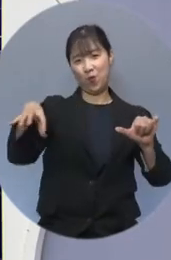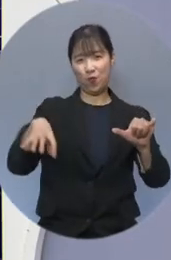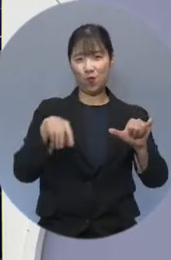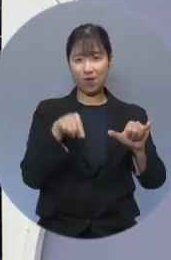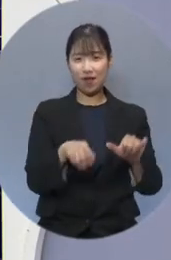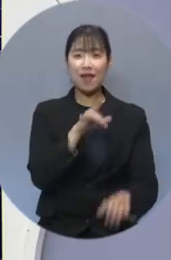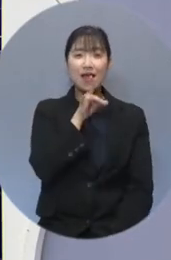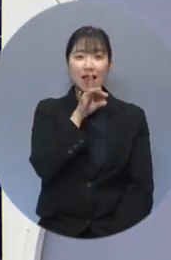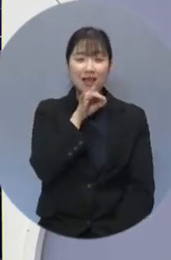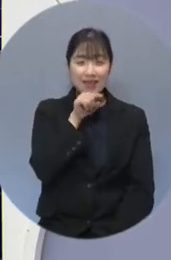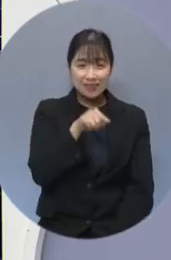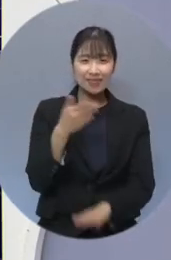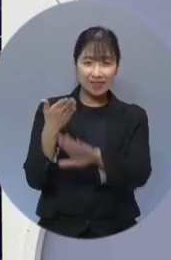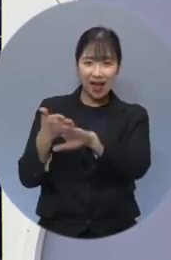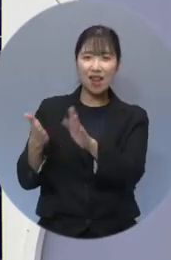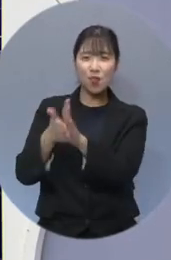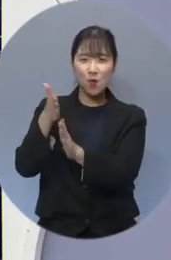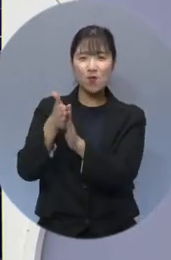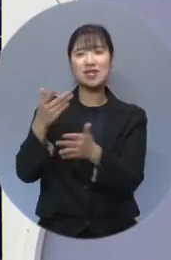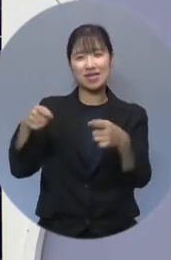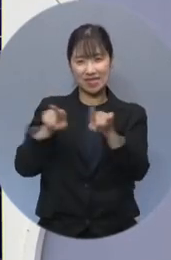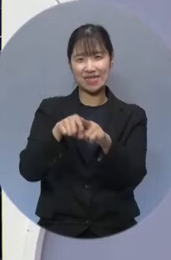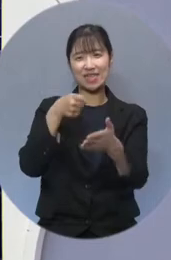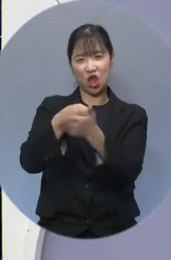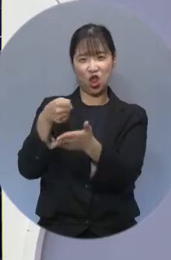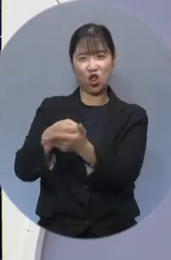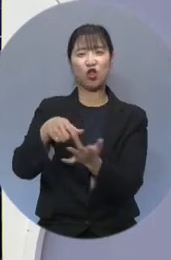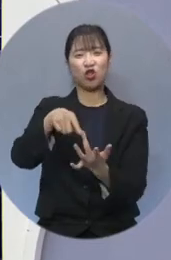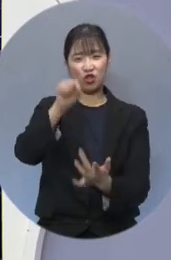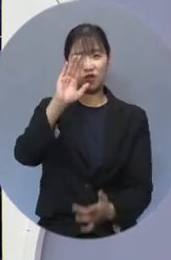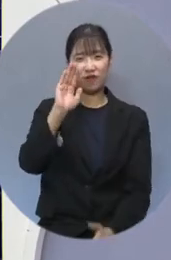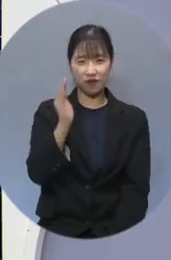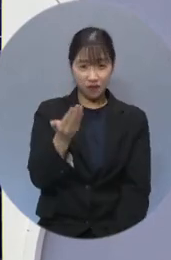강릉이 타 도시들과 같이 이렇게 선정이 됐고